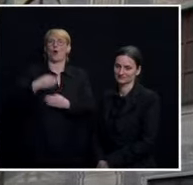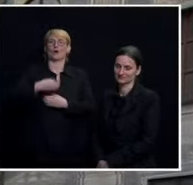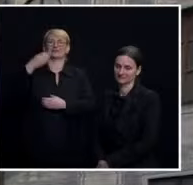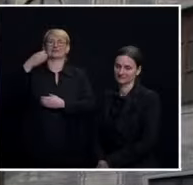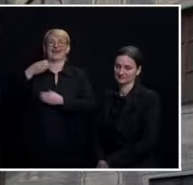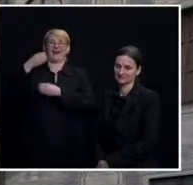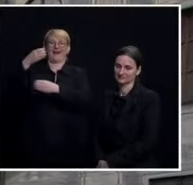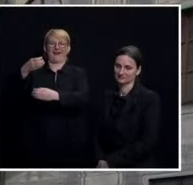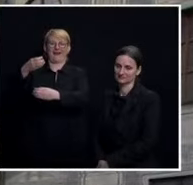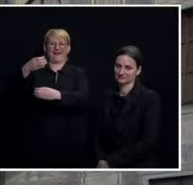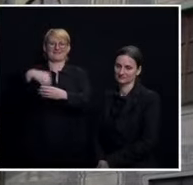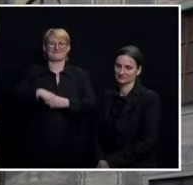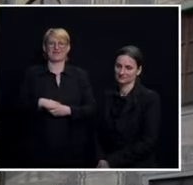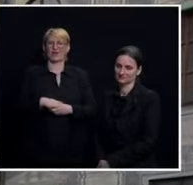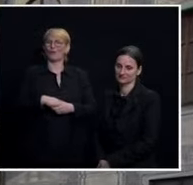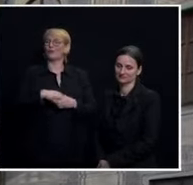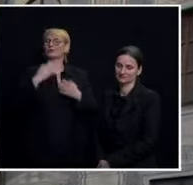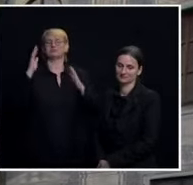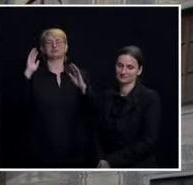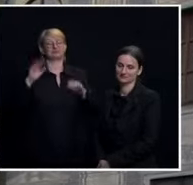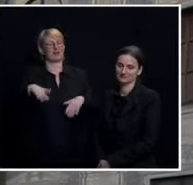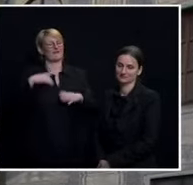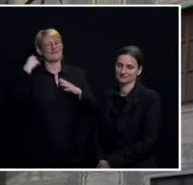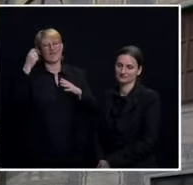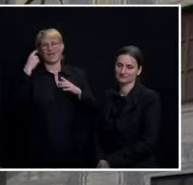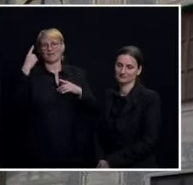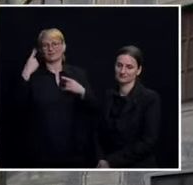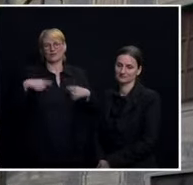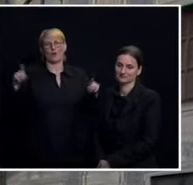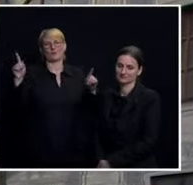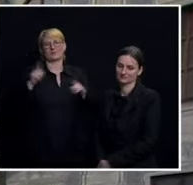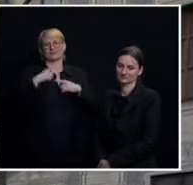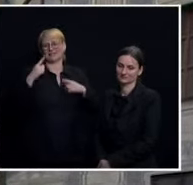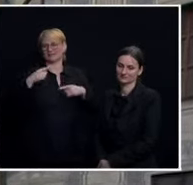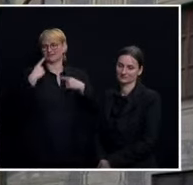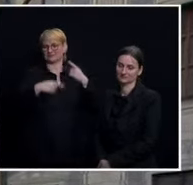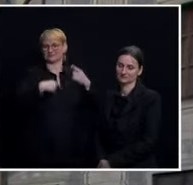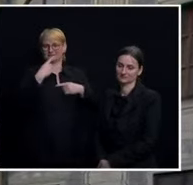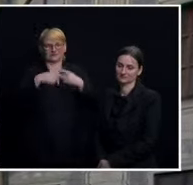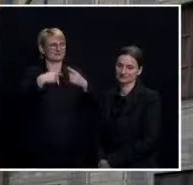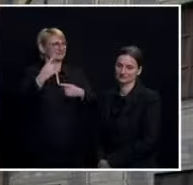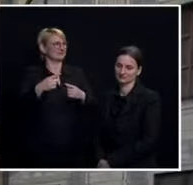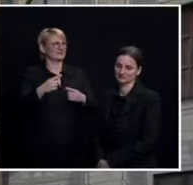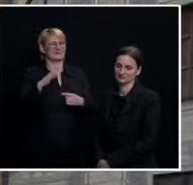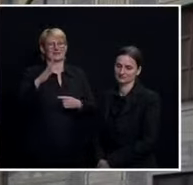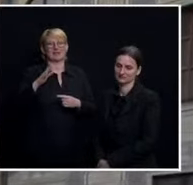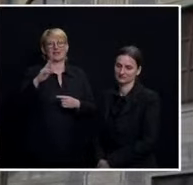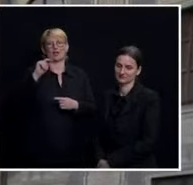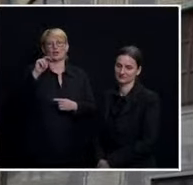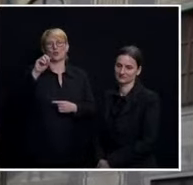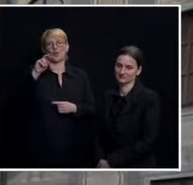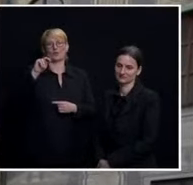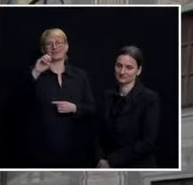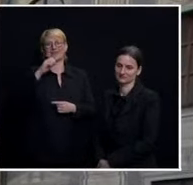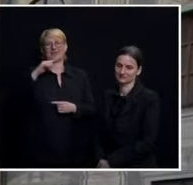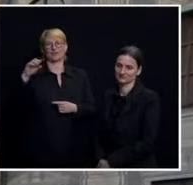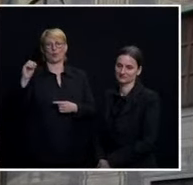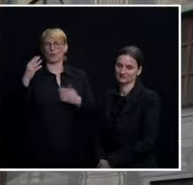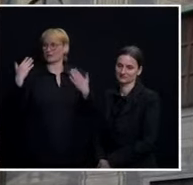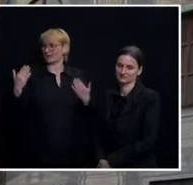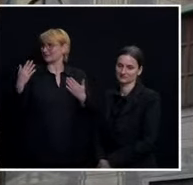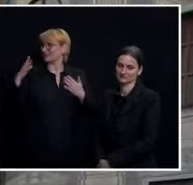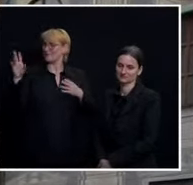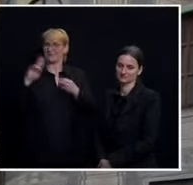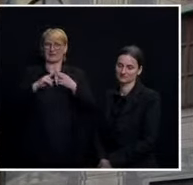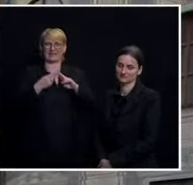bekommen. Und viele, viele weitere Filme. Die Komposition, die wir jetzt hören, die heißt Nonetto. Und hier spielen die Mitglieder des